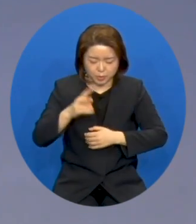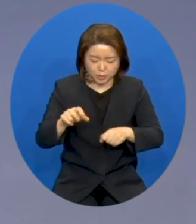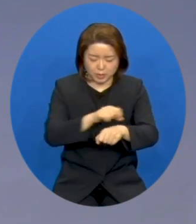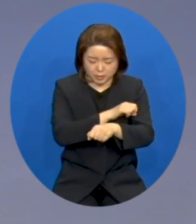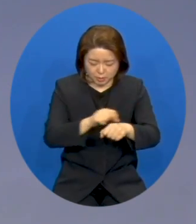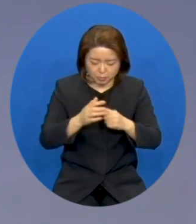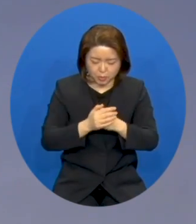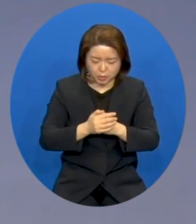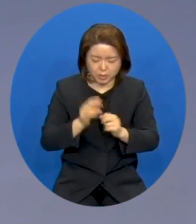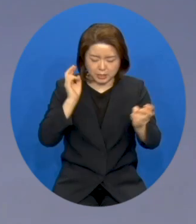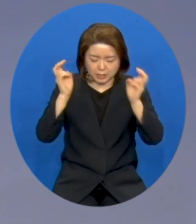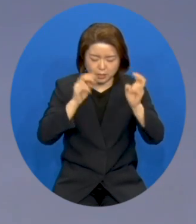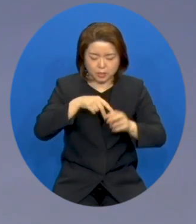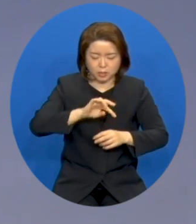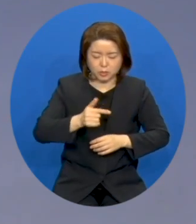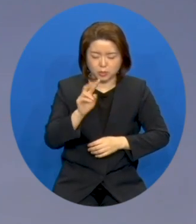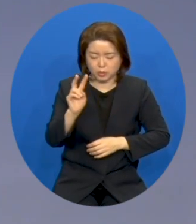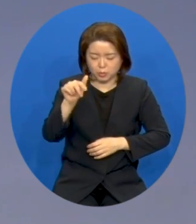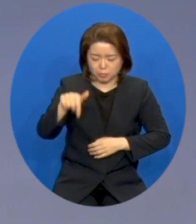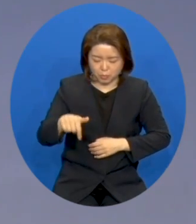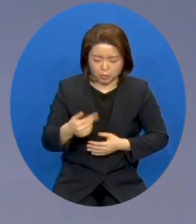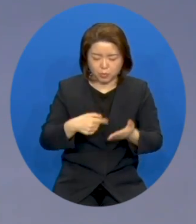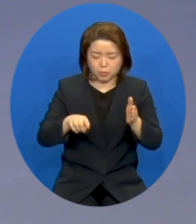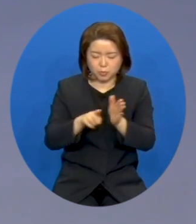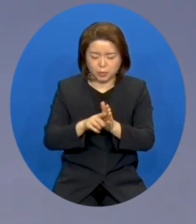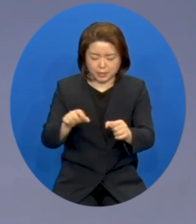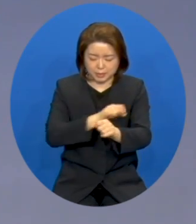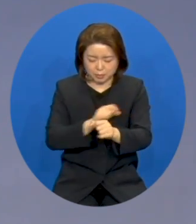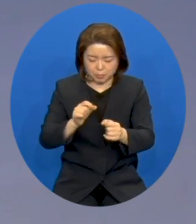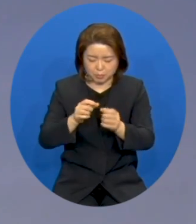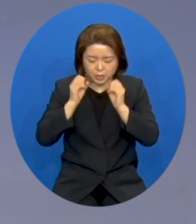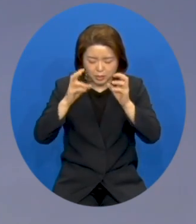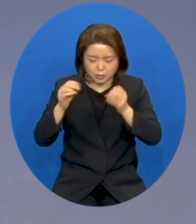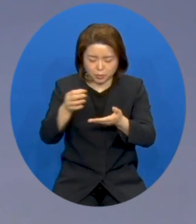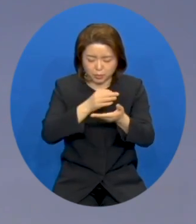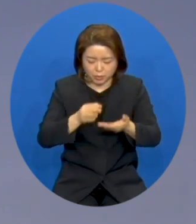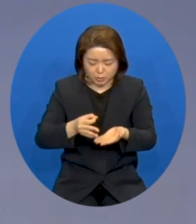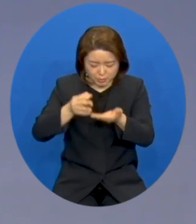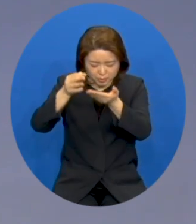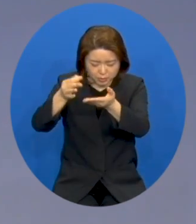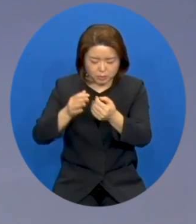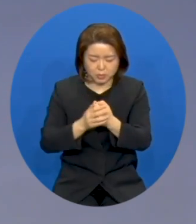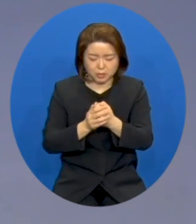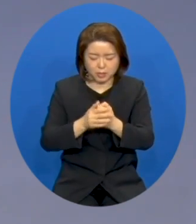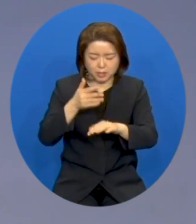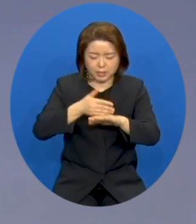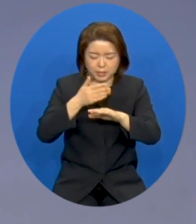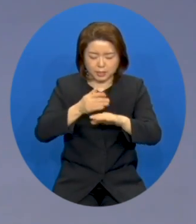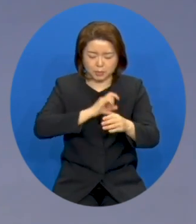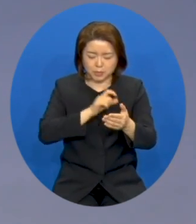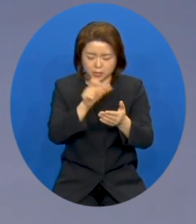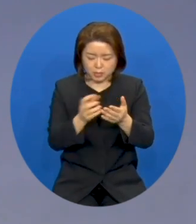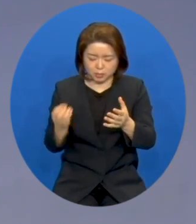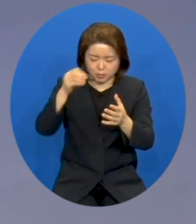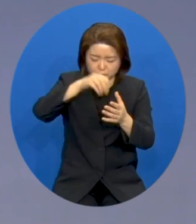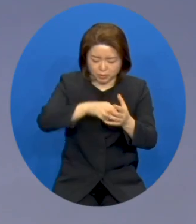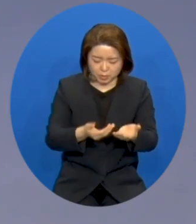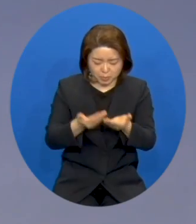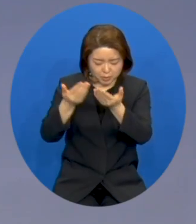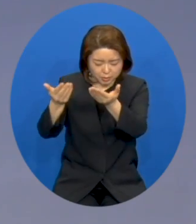특별히 주식회사 선목을 위한 특별한 선교원금을 봉헌합니다. 감사의 제목을 담아 주께